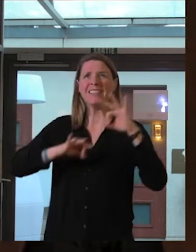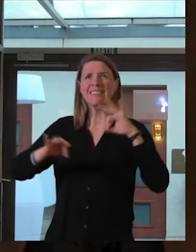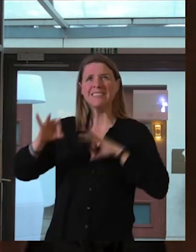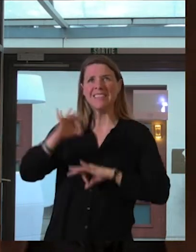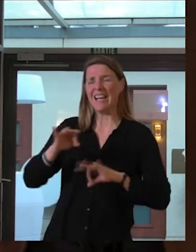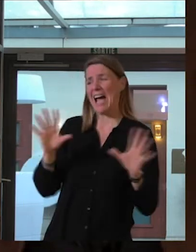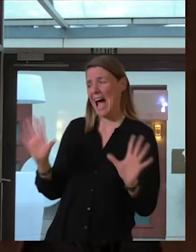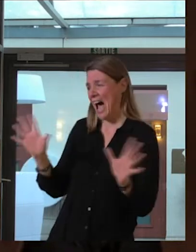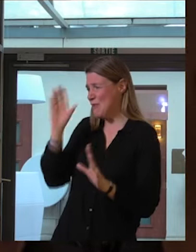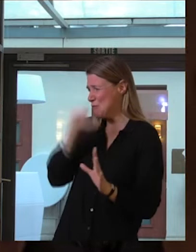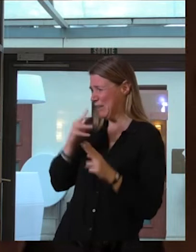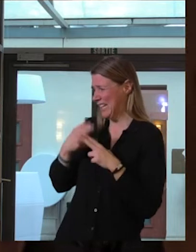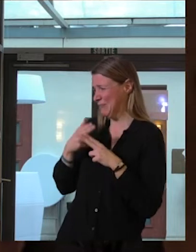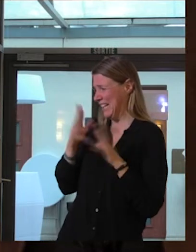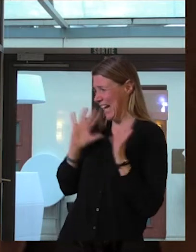m'en vouloir.